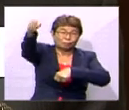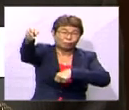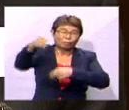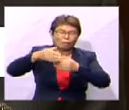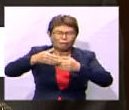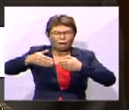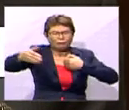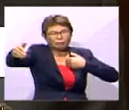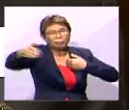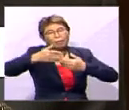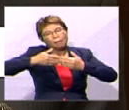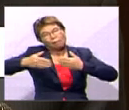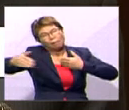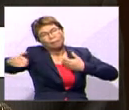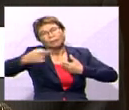dan